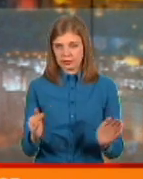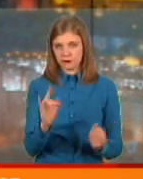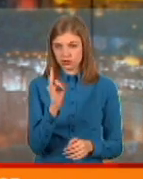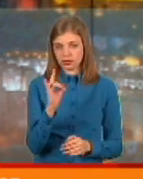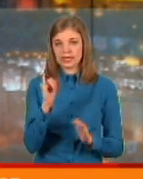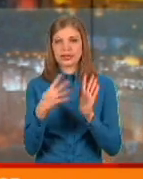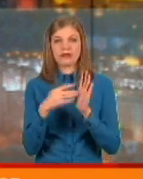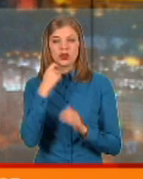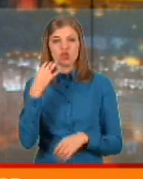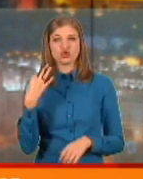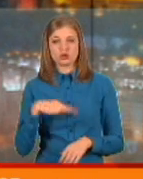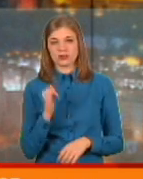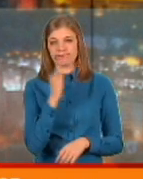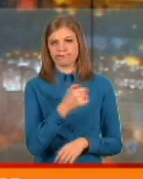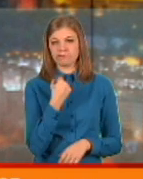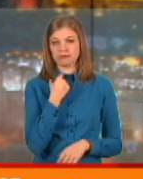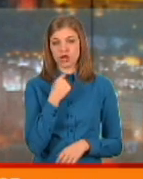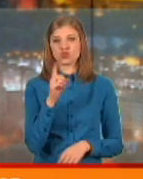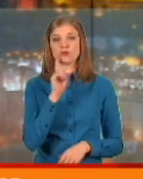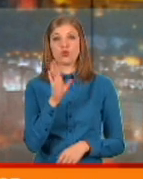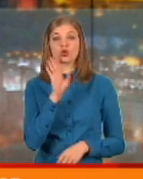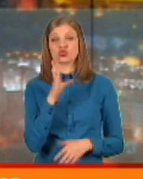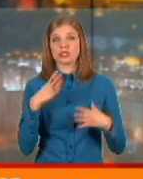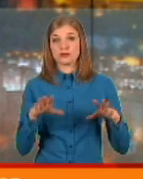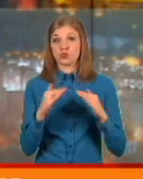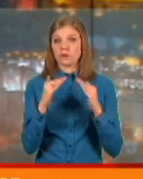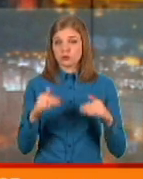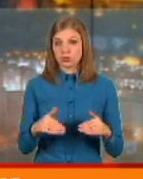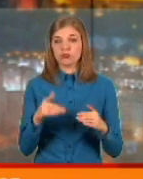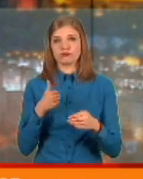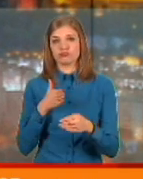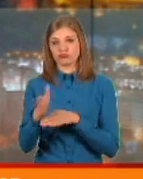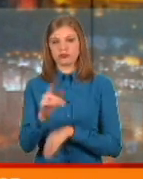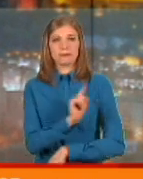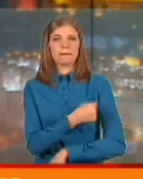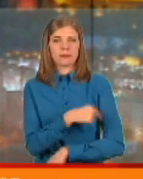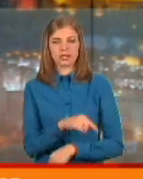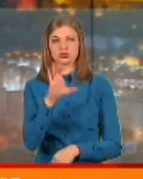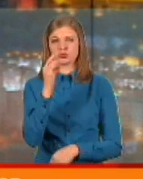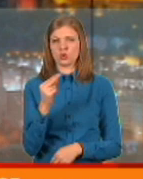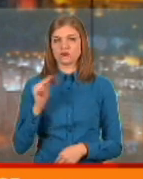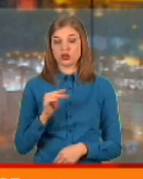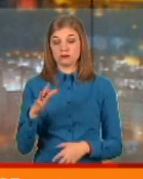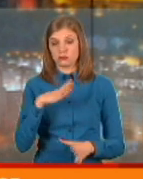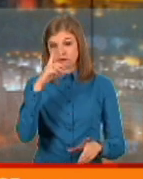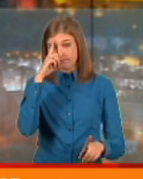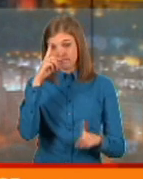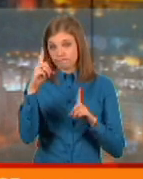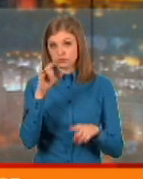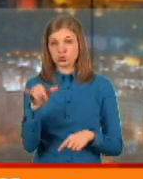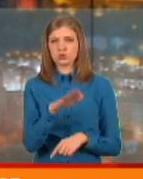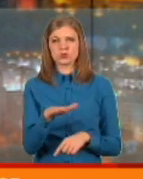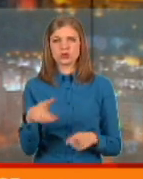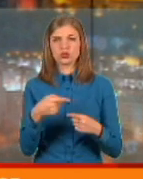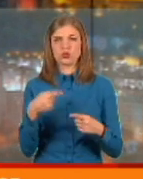донечку і 9-річного сина і пішла пиячити. Поки жінки не було вдома, до них навідалися медики, соцпрацівники і були шоковані. У